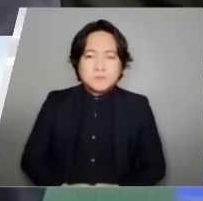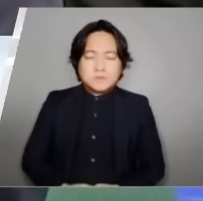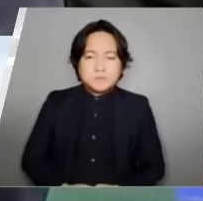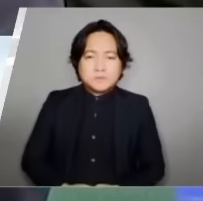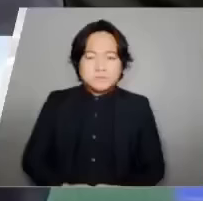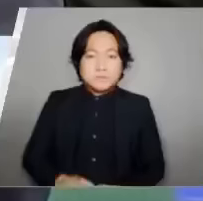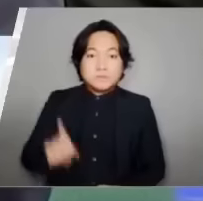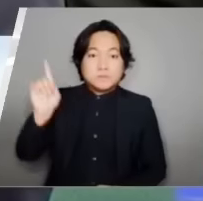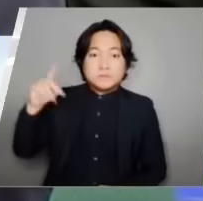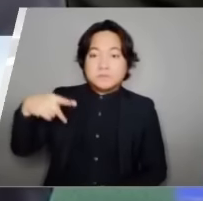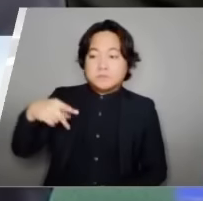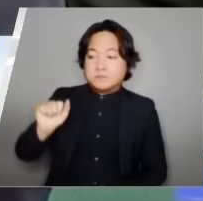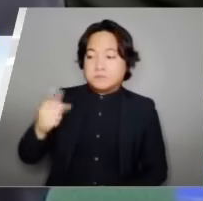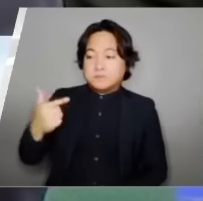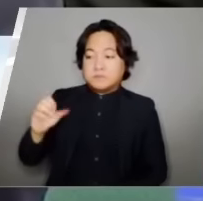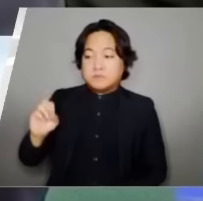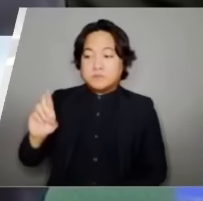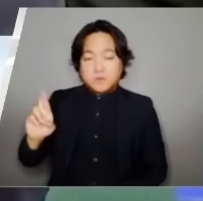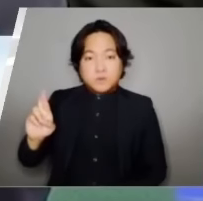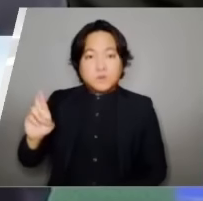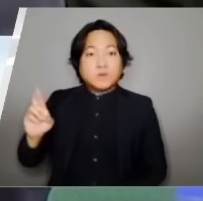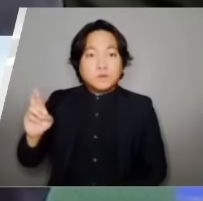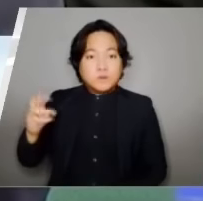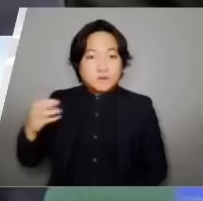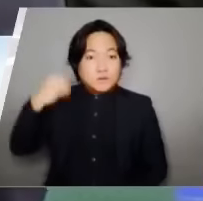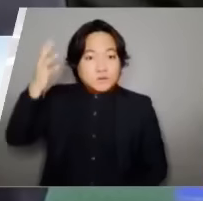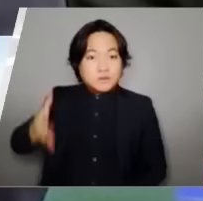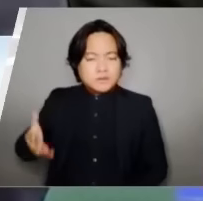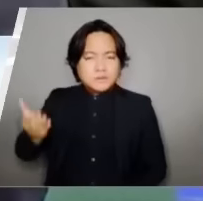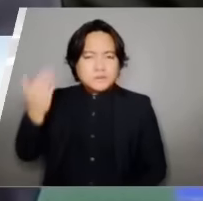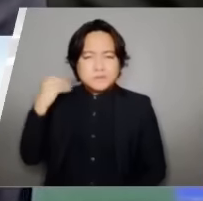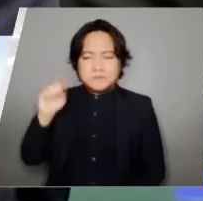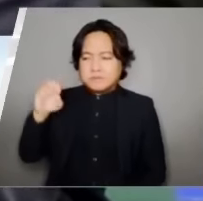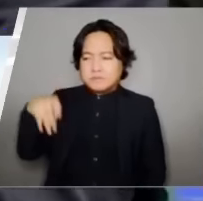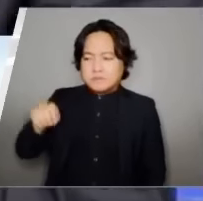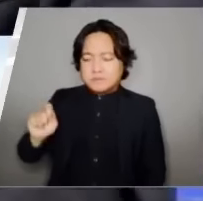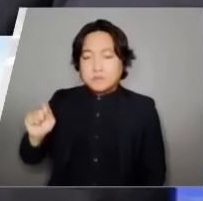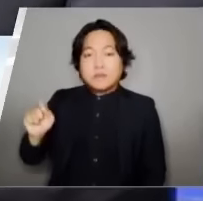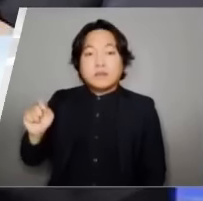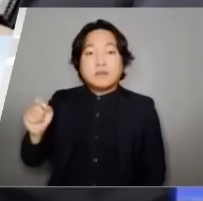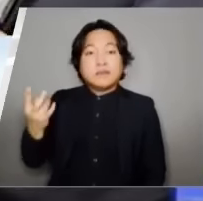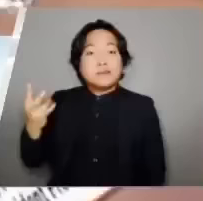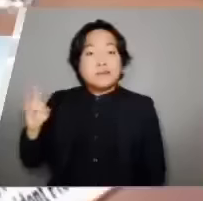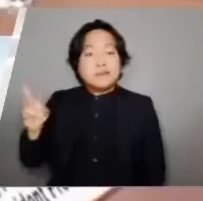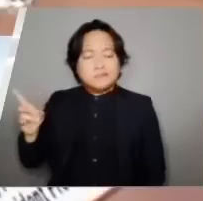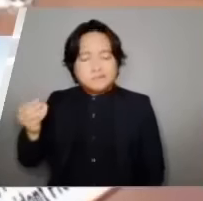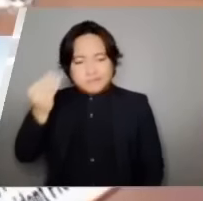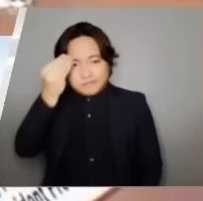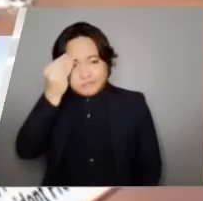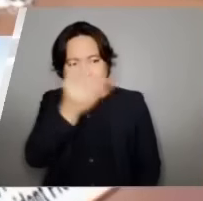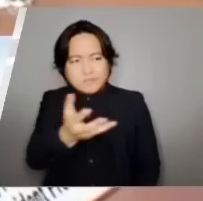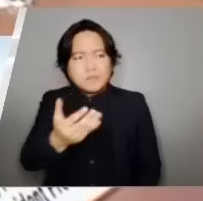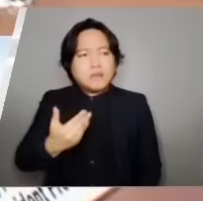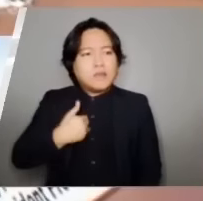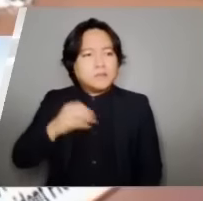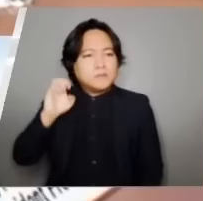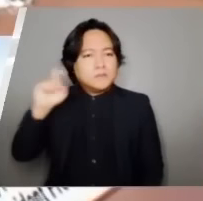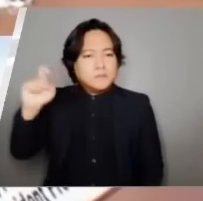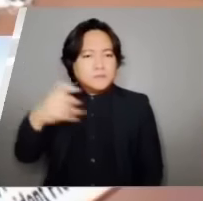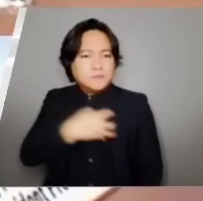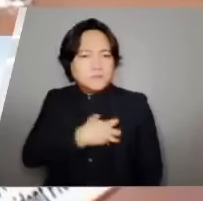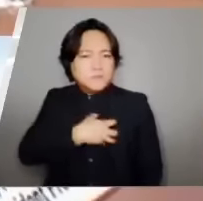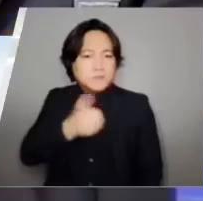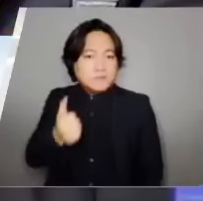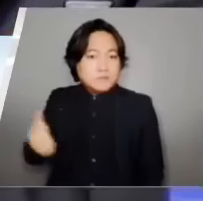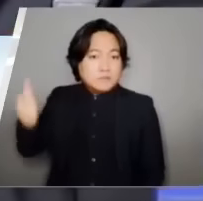Raul Villanueva ang nagsabi nitong September 17 na may unverified intel report na isang ex-PNP chief ang tumulong kay